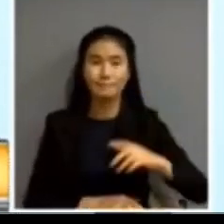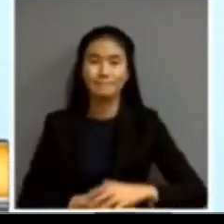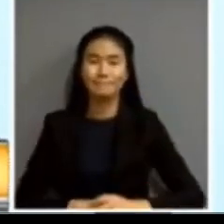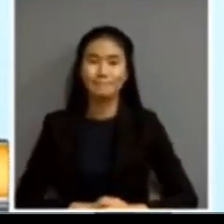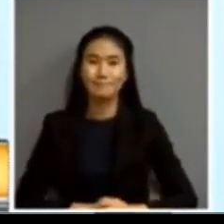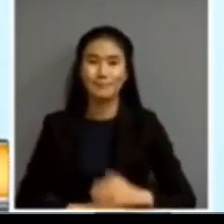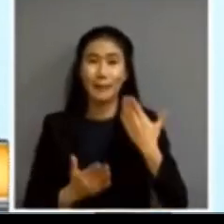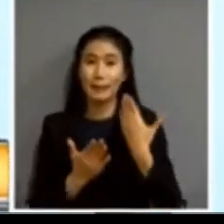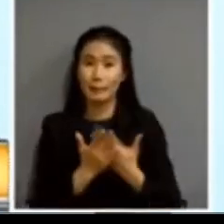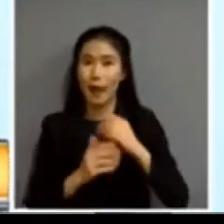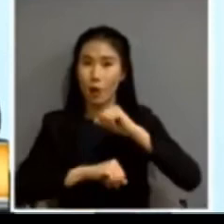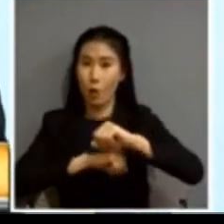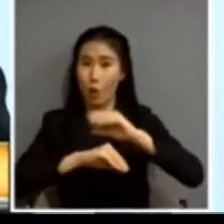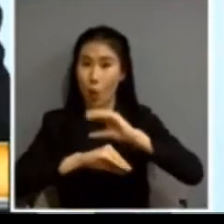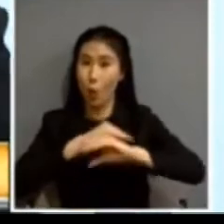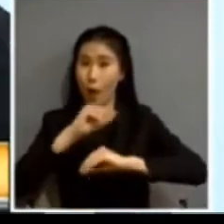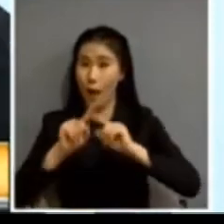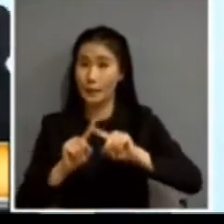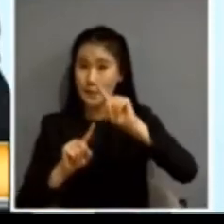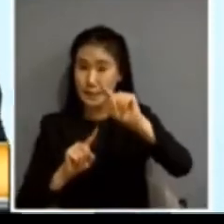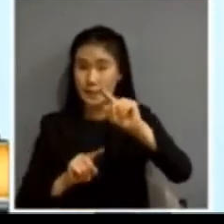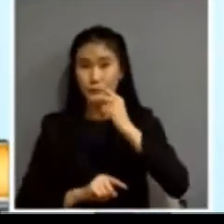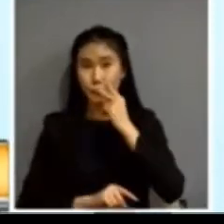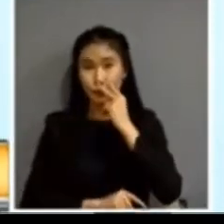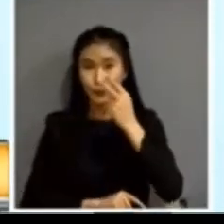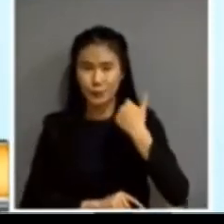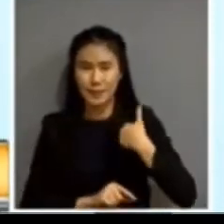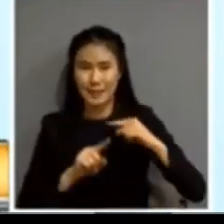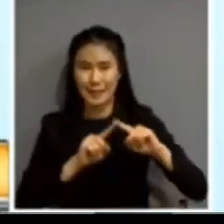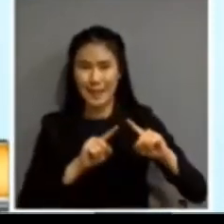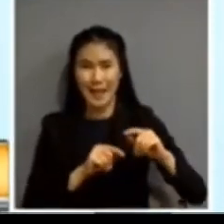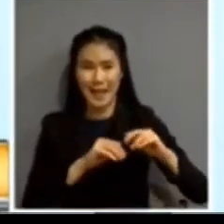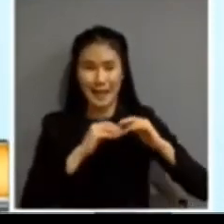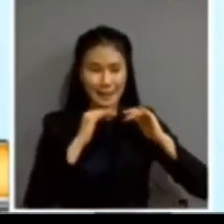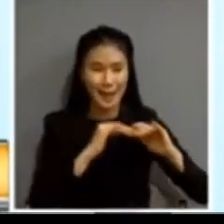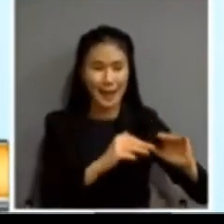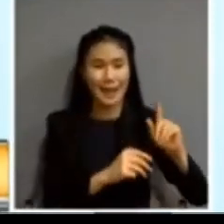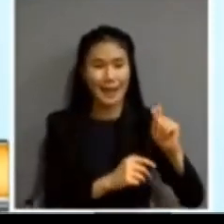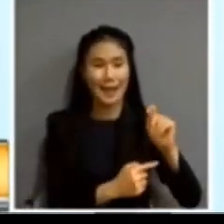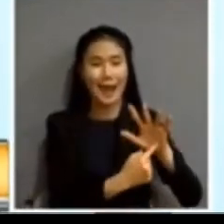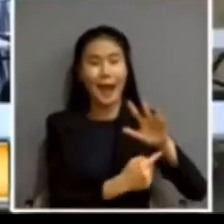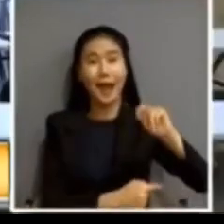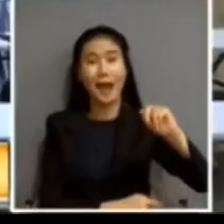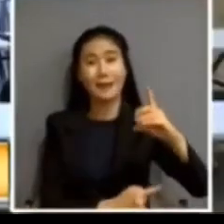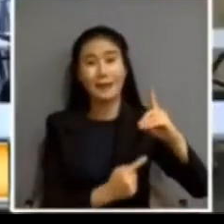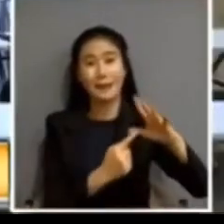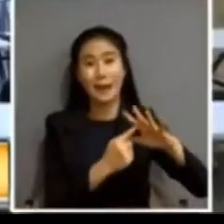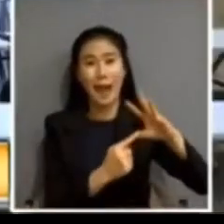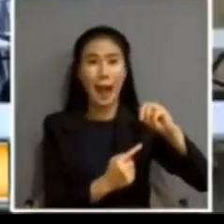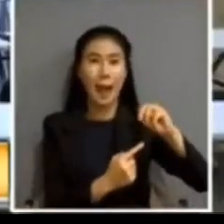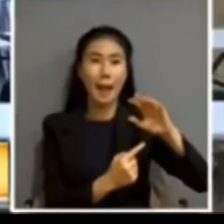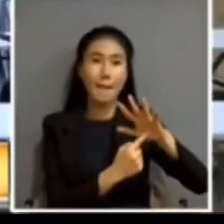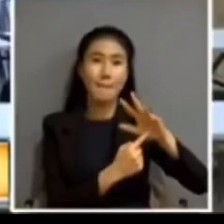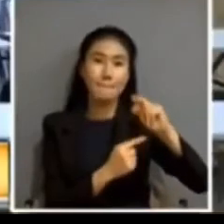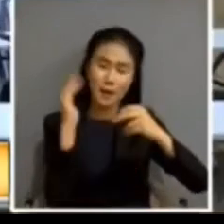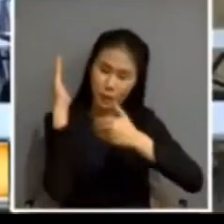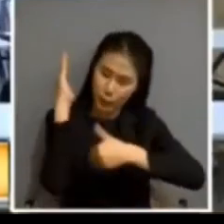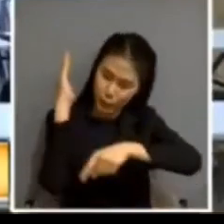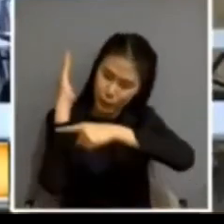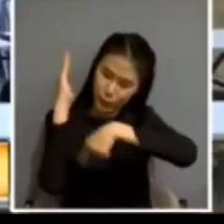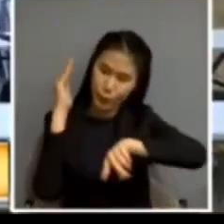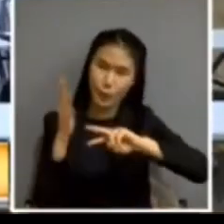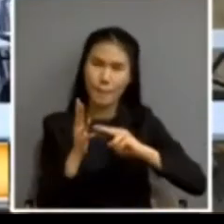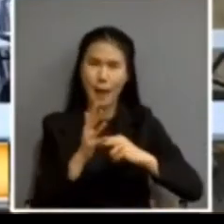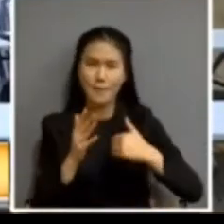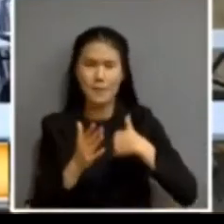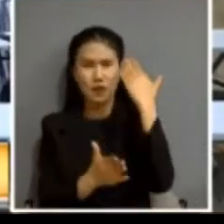นั่นคือโครงการที่1ส่วนทางด้านฝั่งอันดามันนั่นเป็นเรื่องของการทำถนนสายย่อยซอยไปยังแหล่งท่องเ